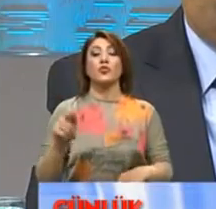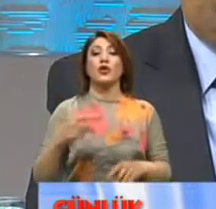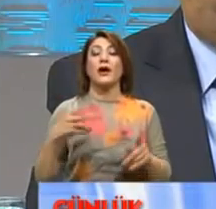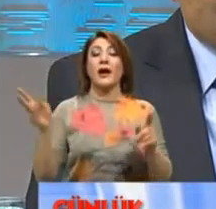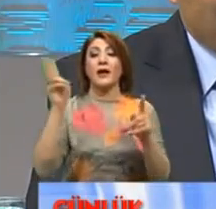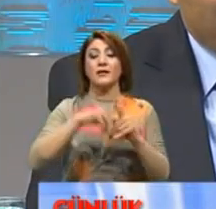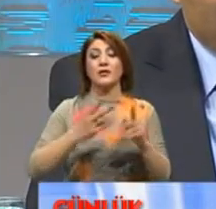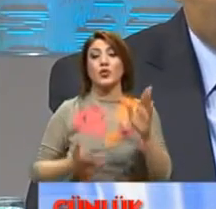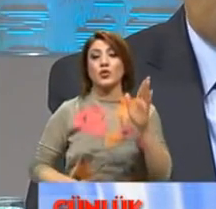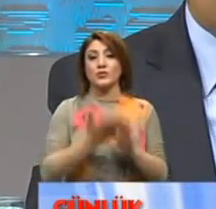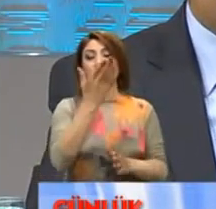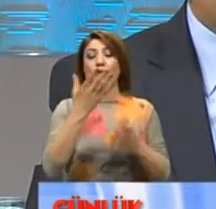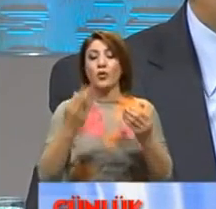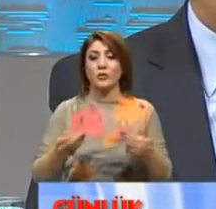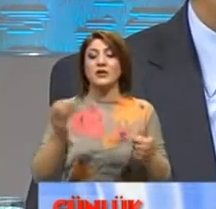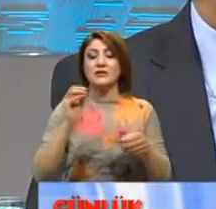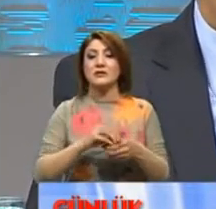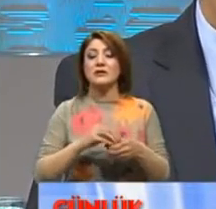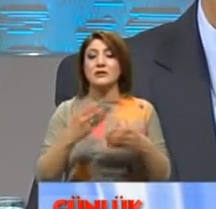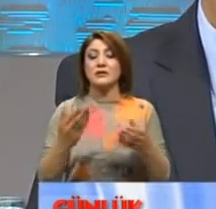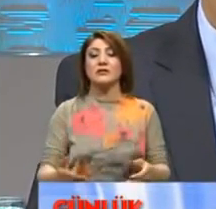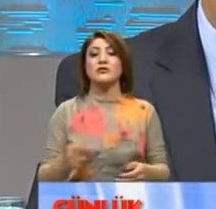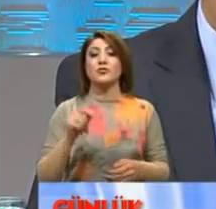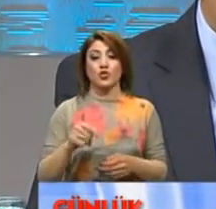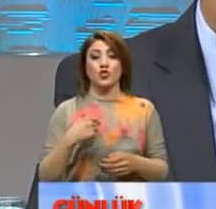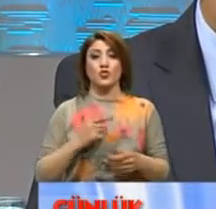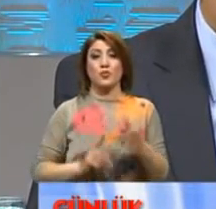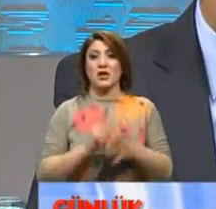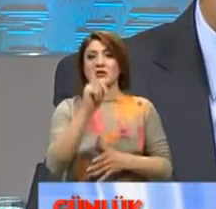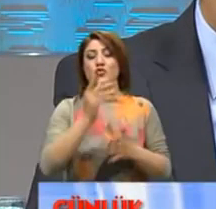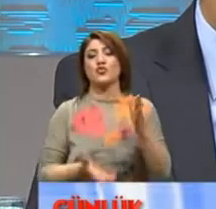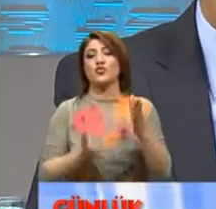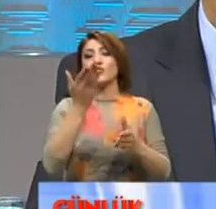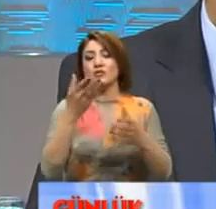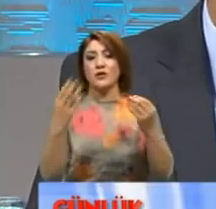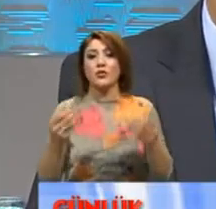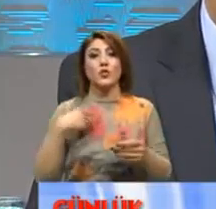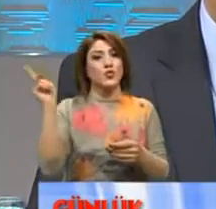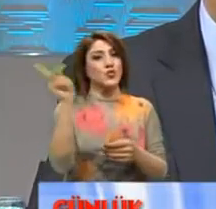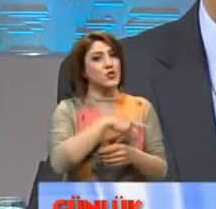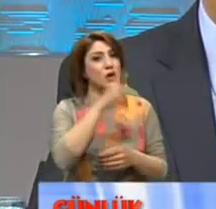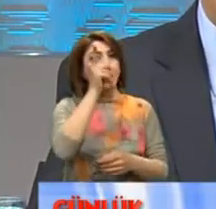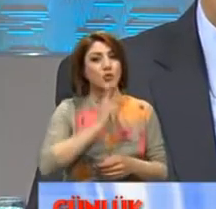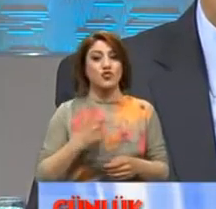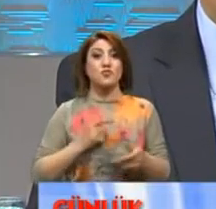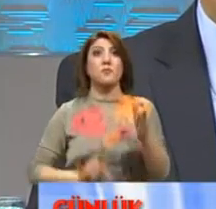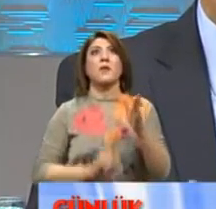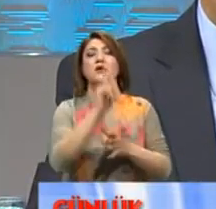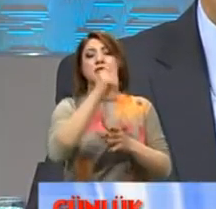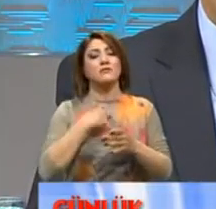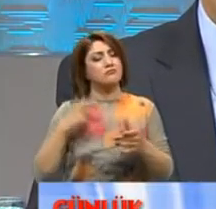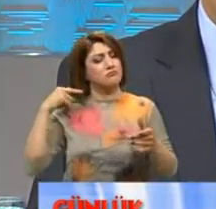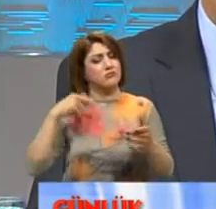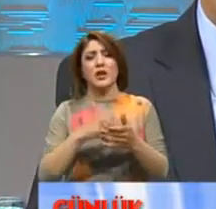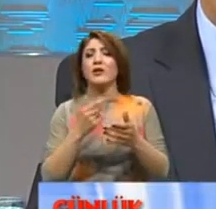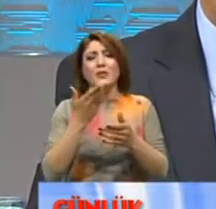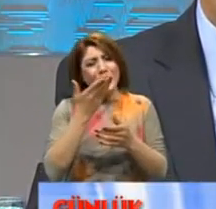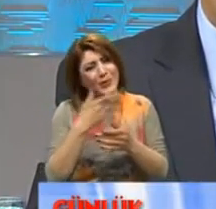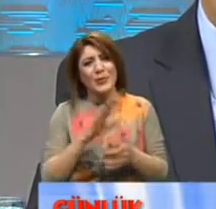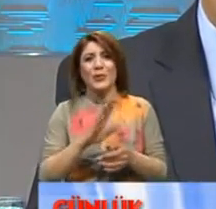noktasında efendim bunlar ne kadar başarabilirsek o kadar başaracağız. Çok önemli değil yani. %100 başarırız diye bir iddiamız yok zaten. Bir kişinin